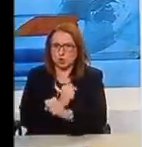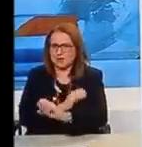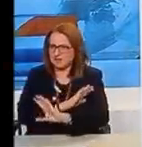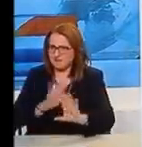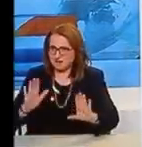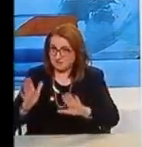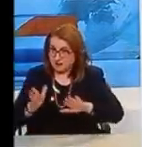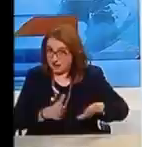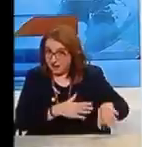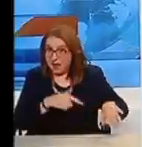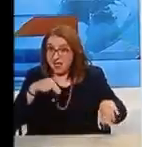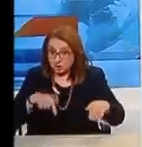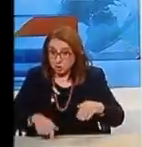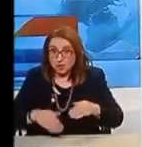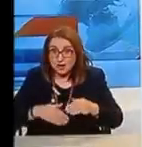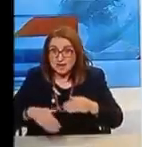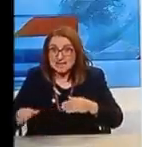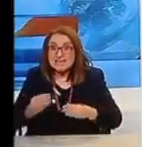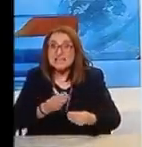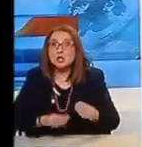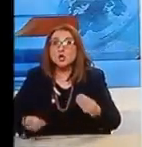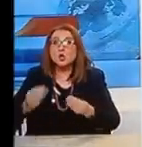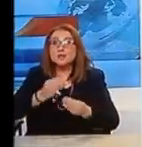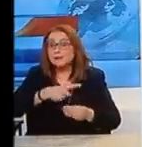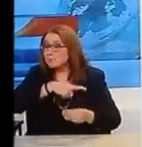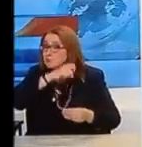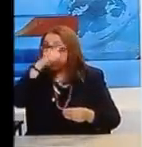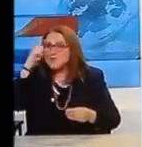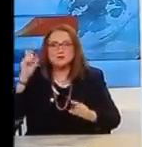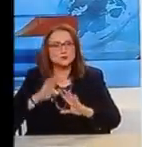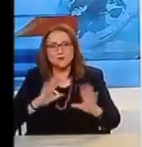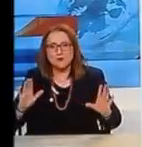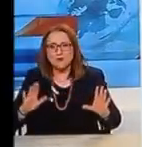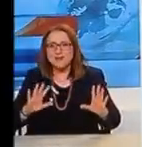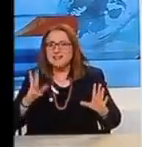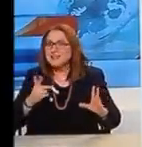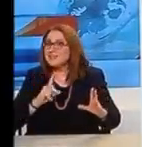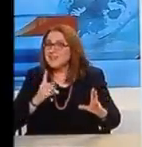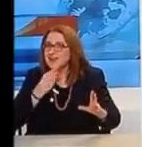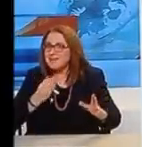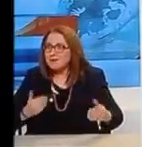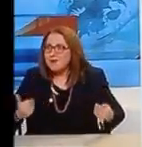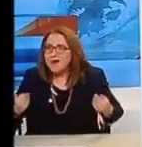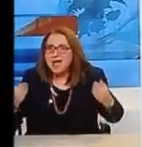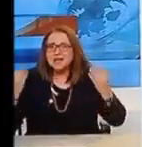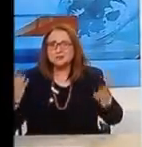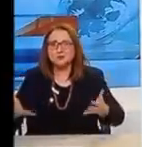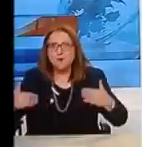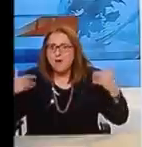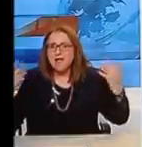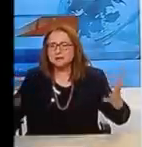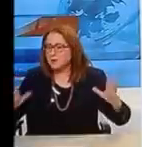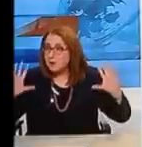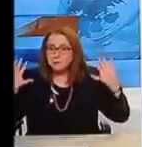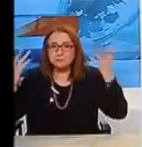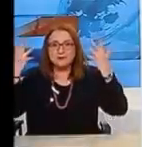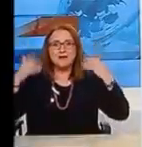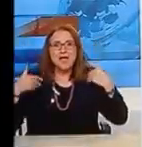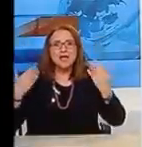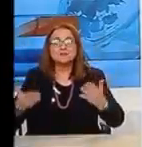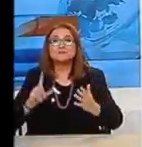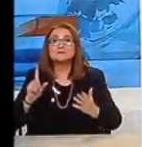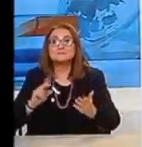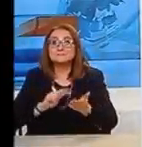πιο σύνθετο, αλλά εξαιρετικά σημαντικό. Να μείνουμε ασφαλείς, να μην δώσουμε χώρο και τρόπο στον ιό να